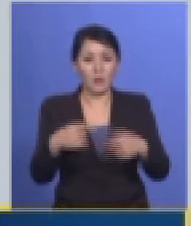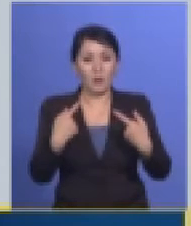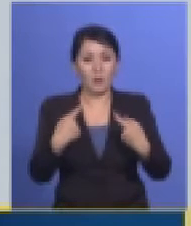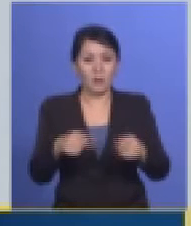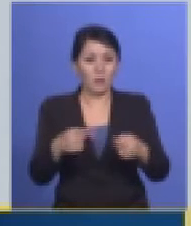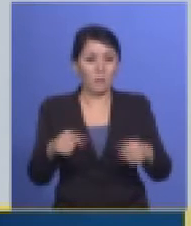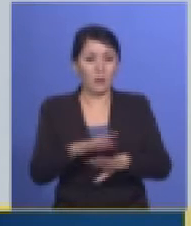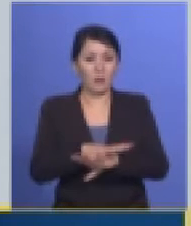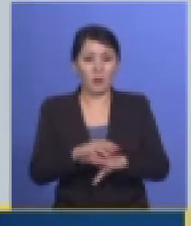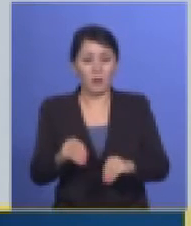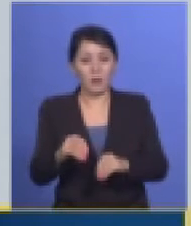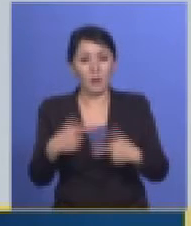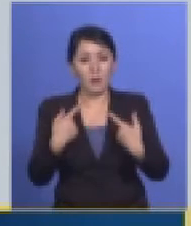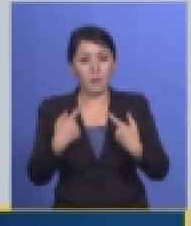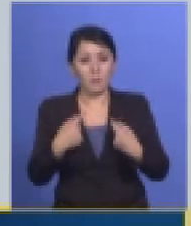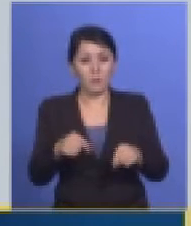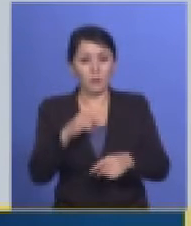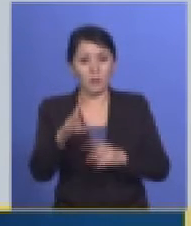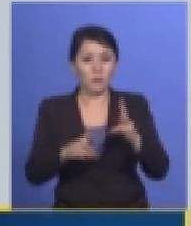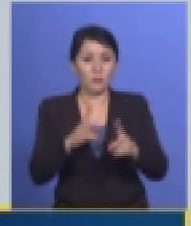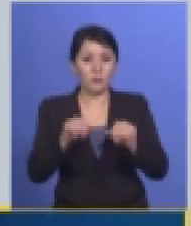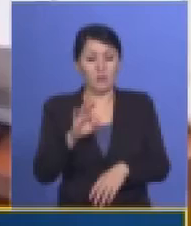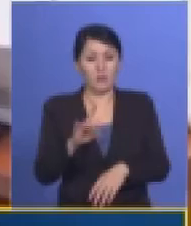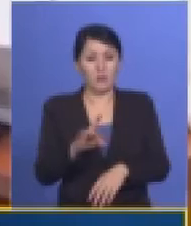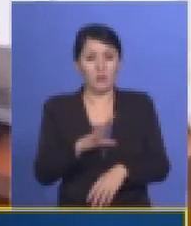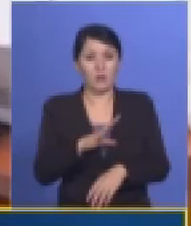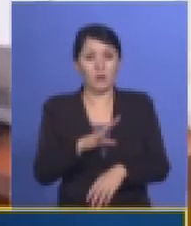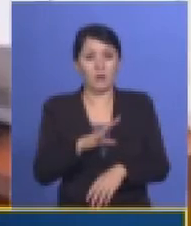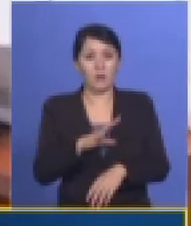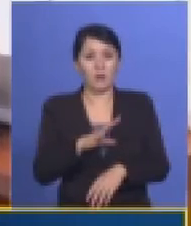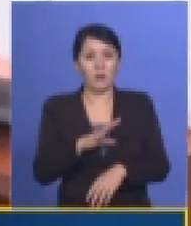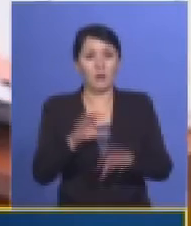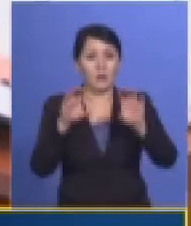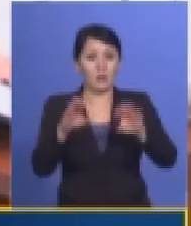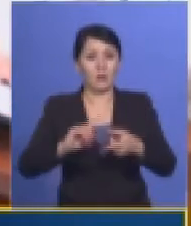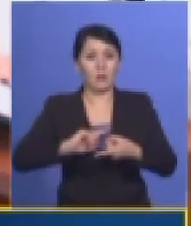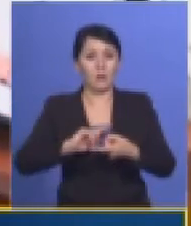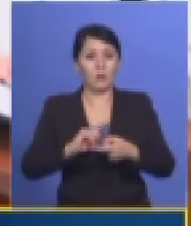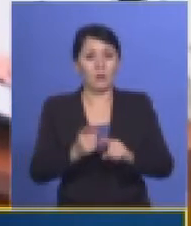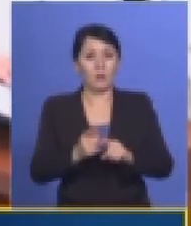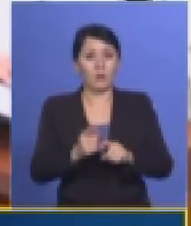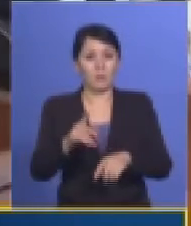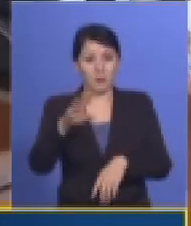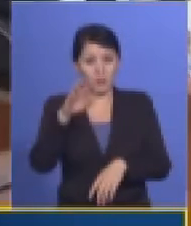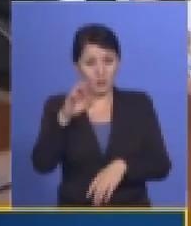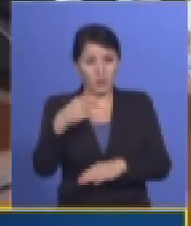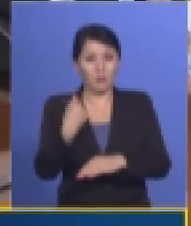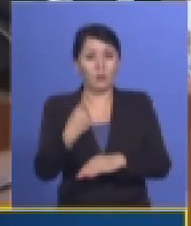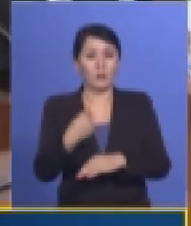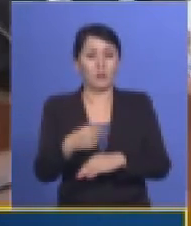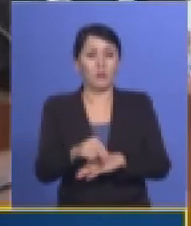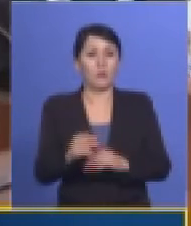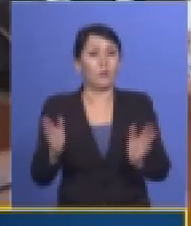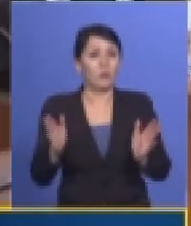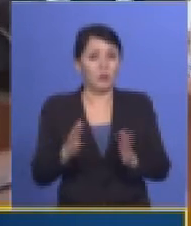тәсіліне қарамастан сатып алуға шағымдану құқығы қарастырылған. Заңға енгізілетін түзетулер бір көзден мемлекеттік сатып